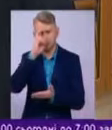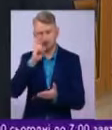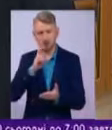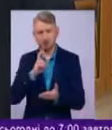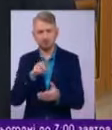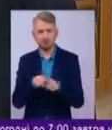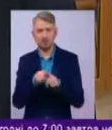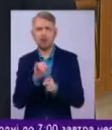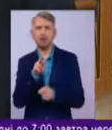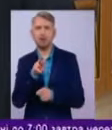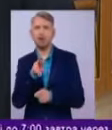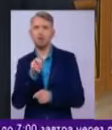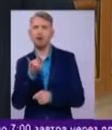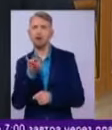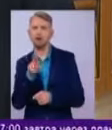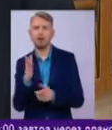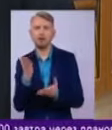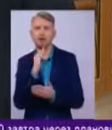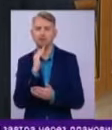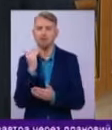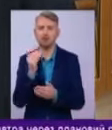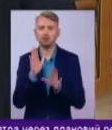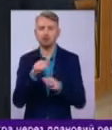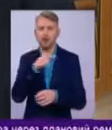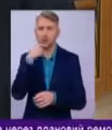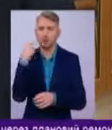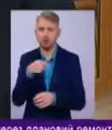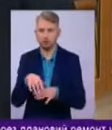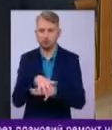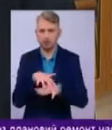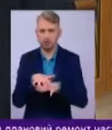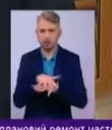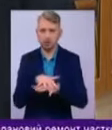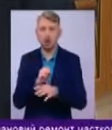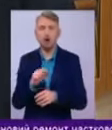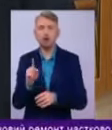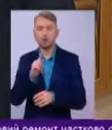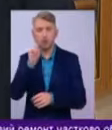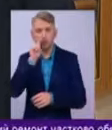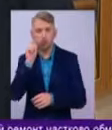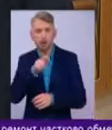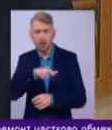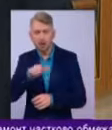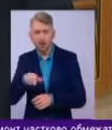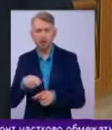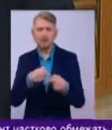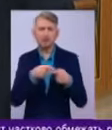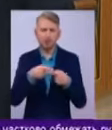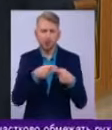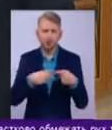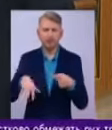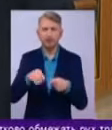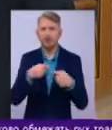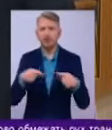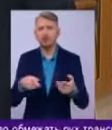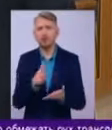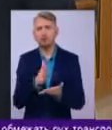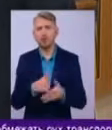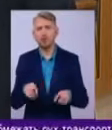імперського типу, яка належить лише російському народу, а що українці, білоруси і всі інші мають такі